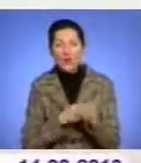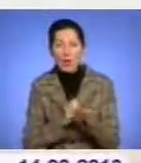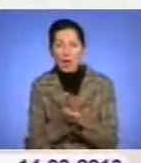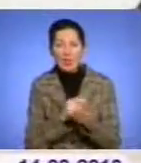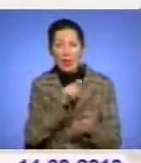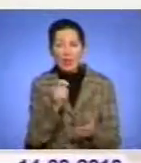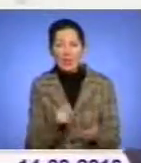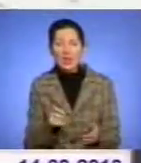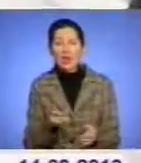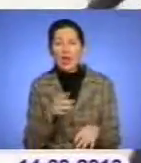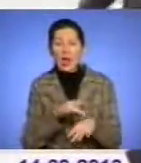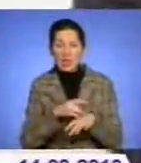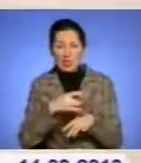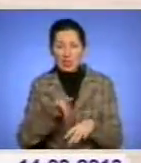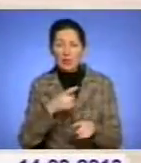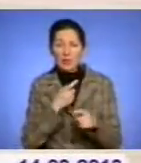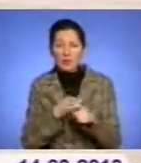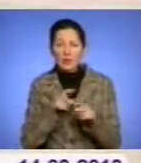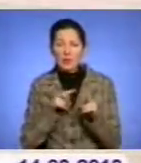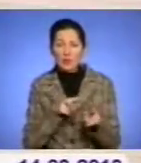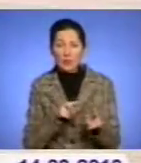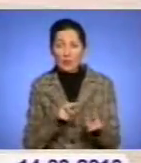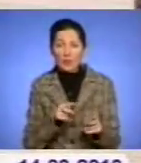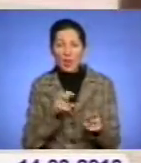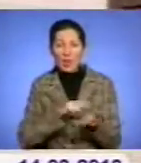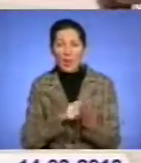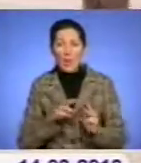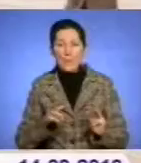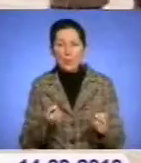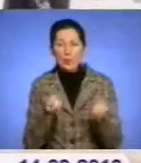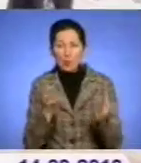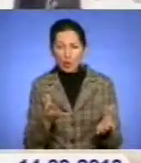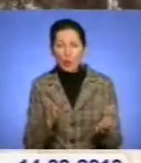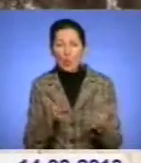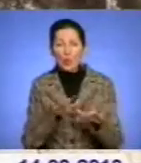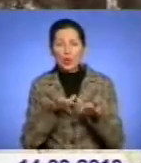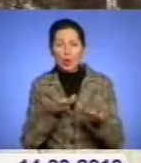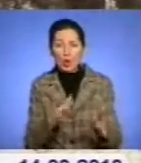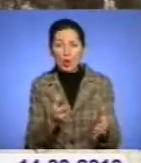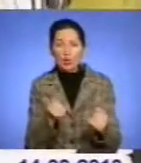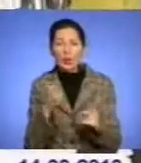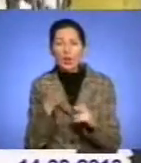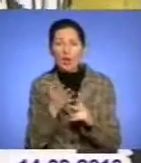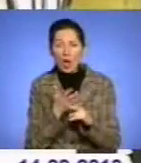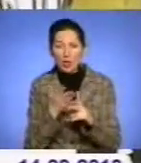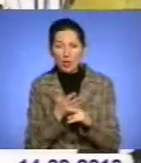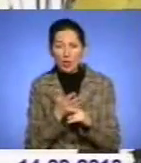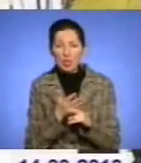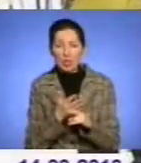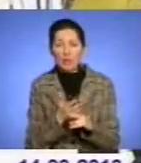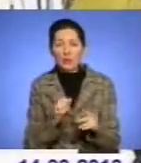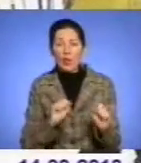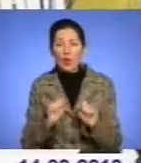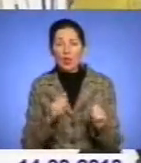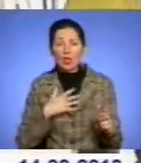на 10%. Також Кабмін спростить процедуру отримання житлових субсидій. В уряді хвилюються і за здоровий спосіб